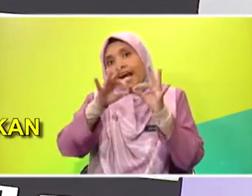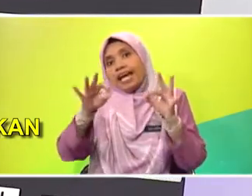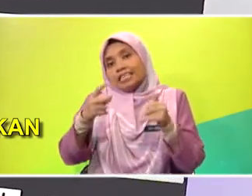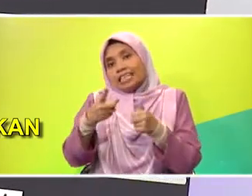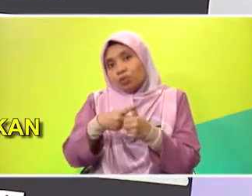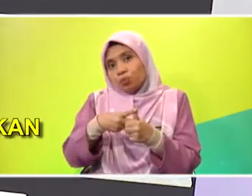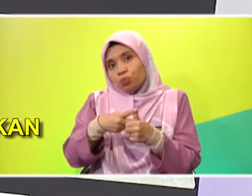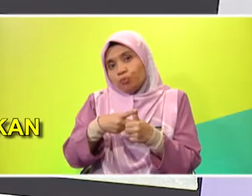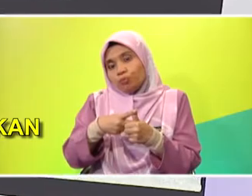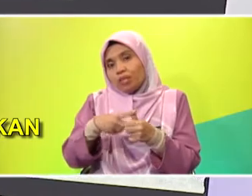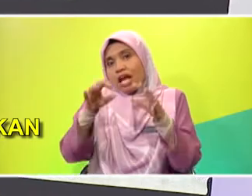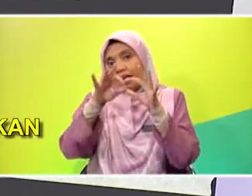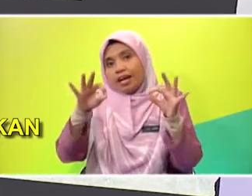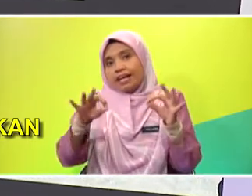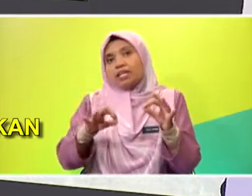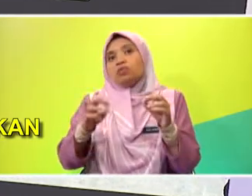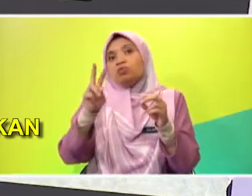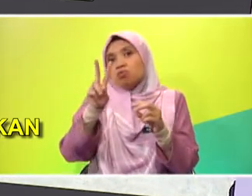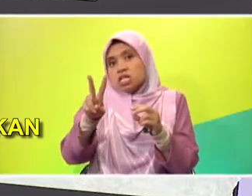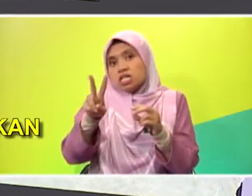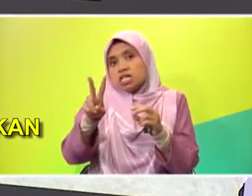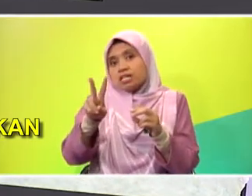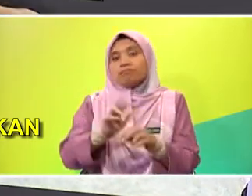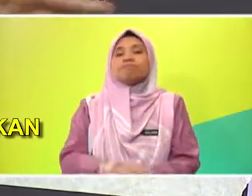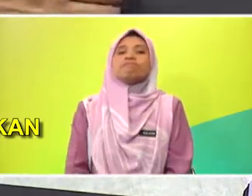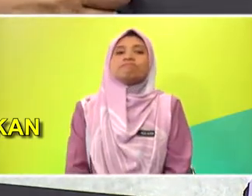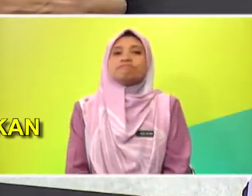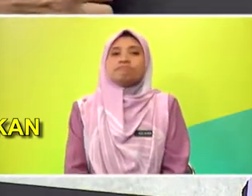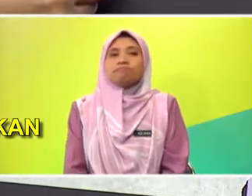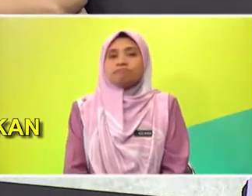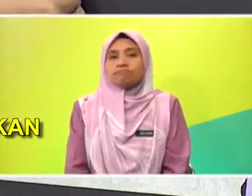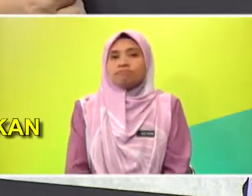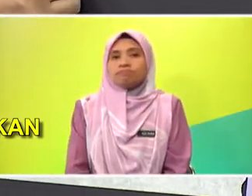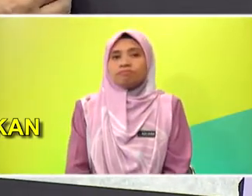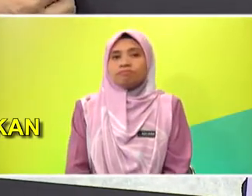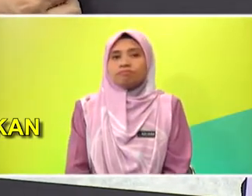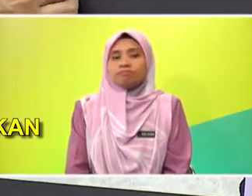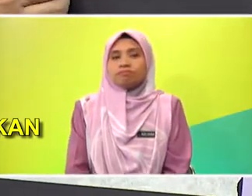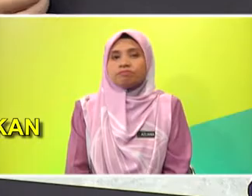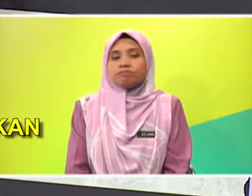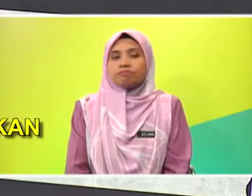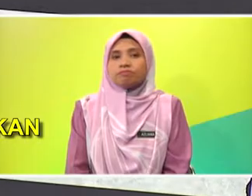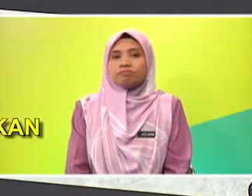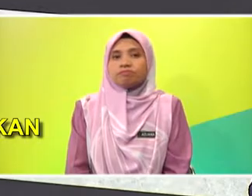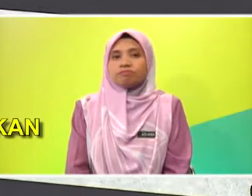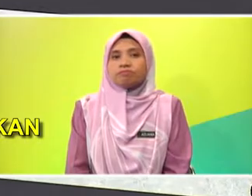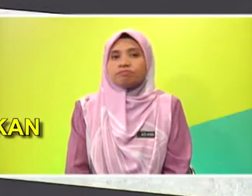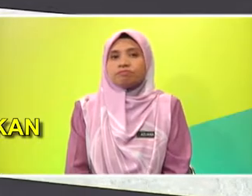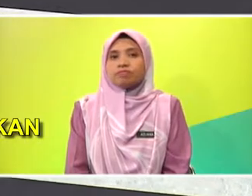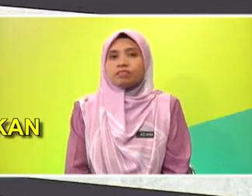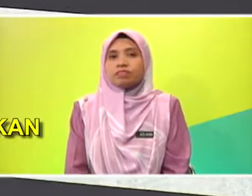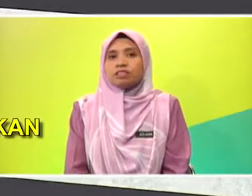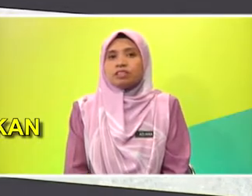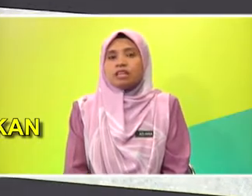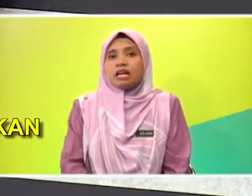pertama yang telah kita bina bersama sama baik akik kayaknya sego